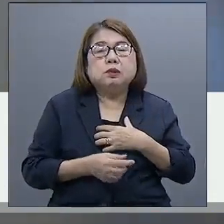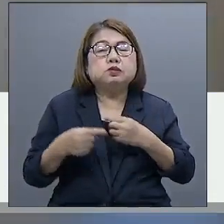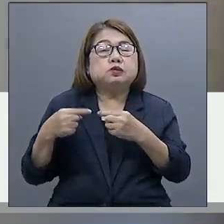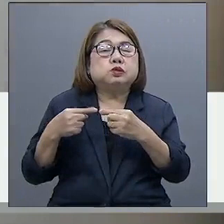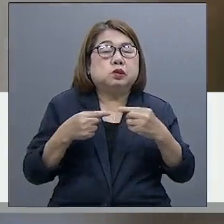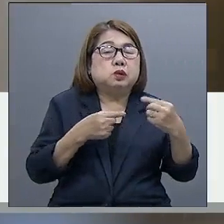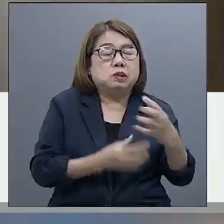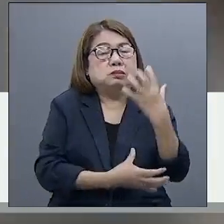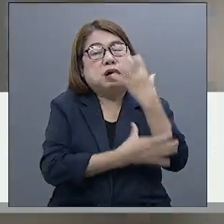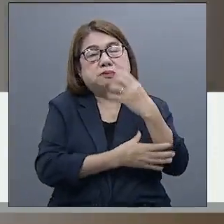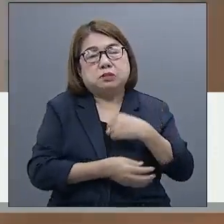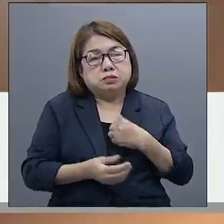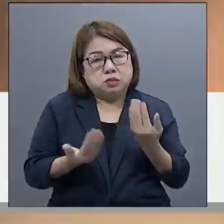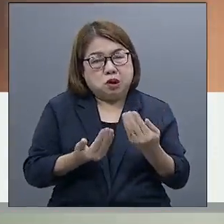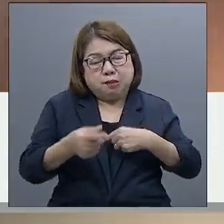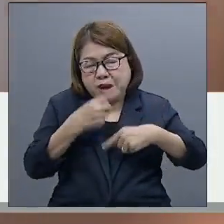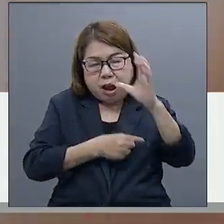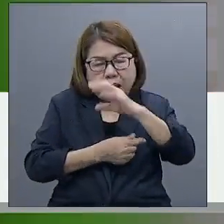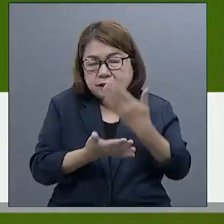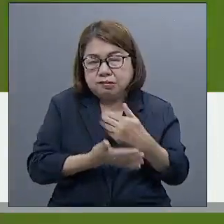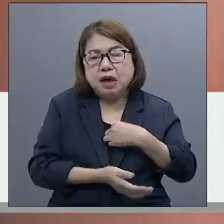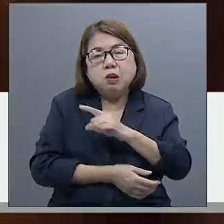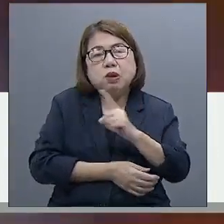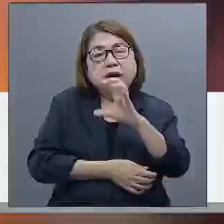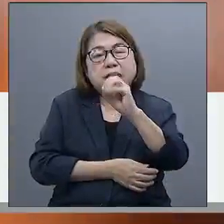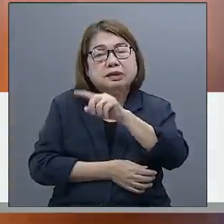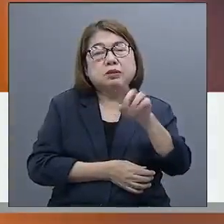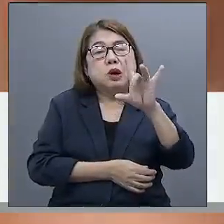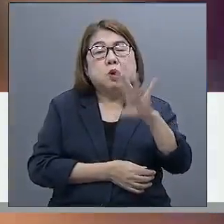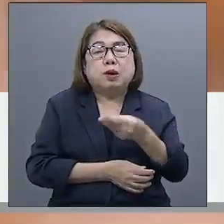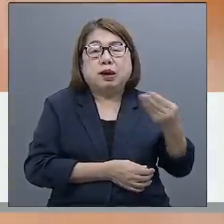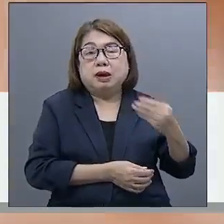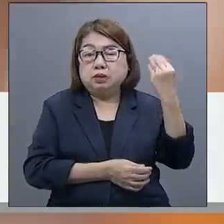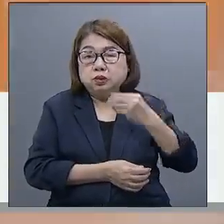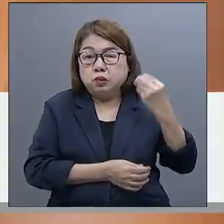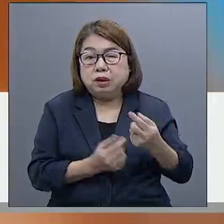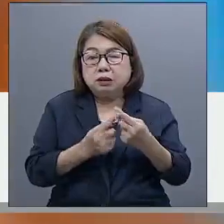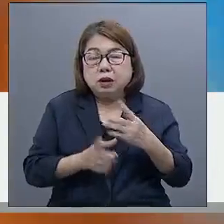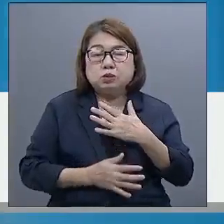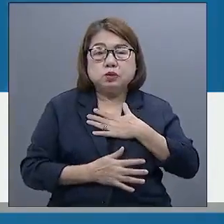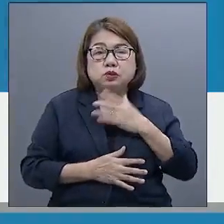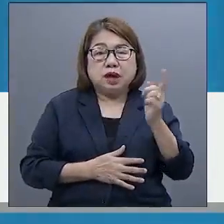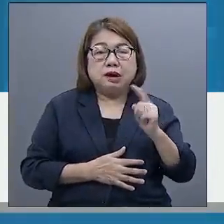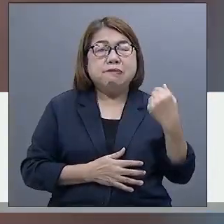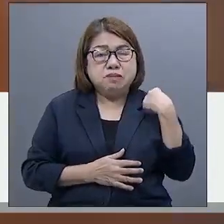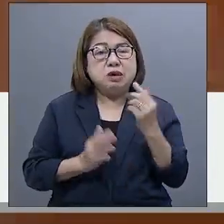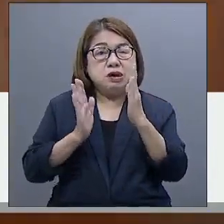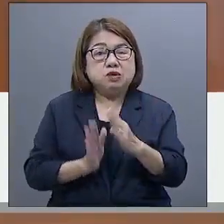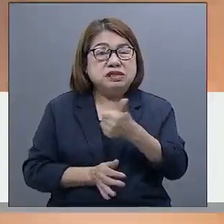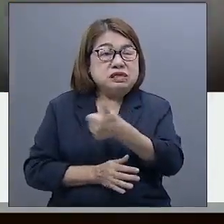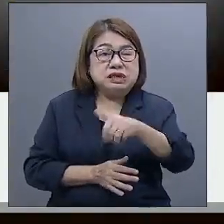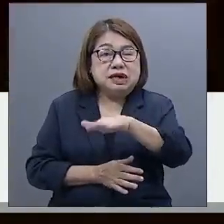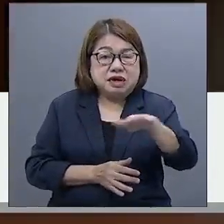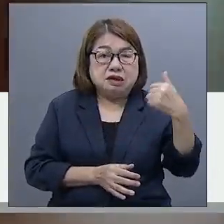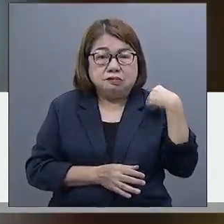ให้หาเงินมาให้ทุกวันวันละ 50ถึง 100บาทและที่น่าตกใจไปมากกว่านั้นคุณผู้ชมคือยังมีเด็กๆในพื้นที่หลายคน